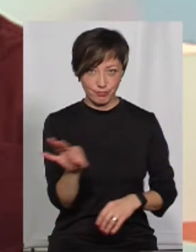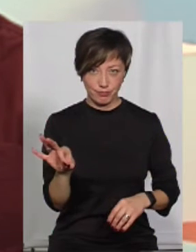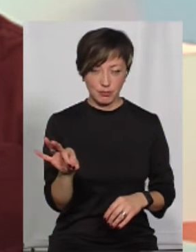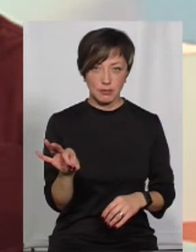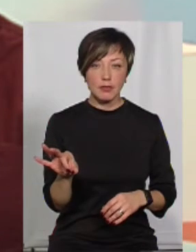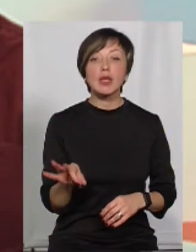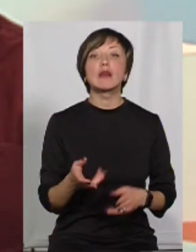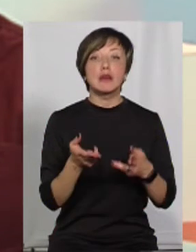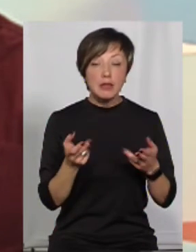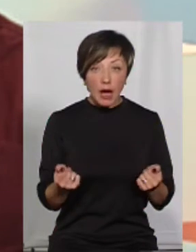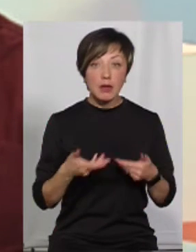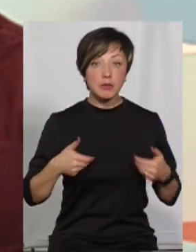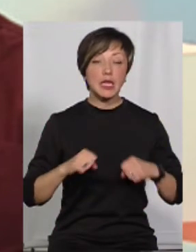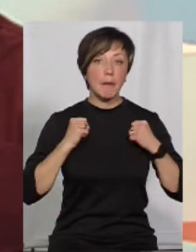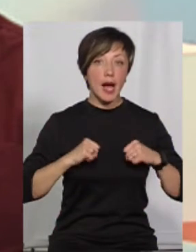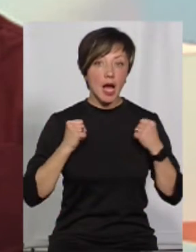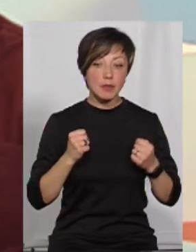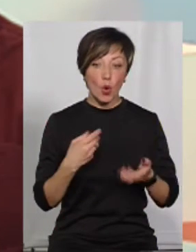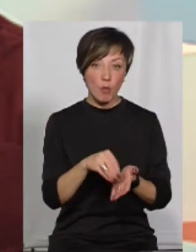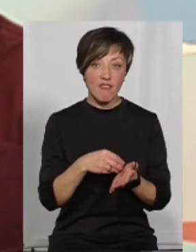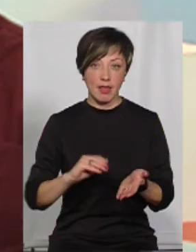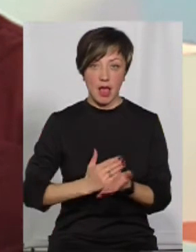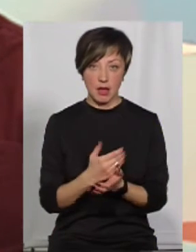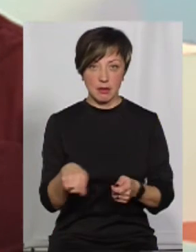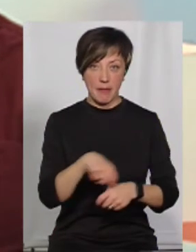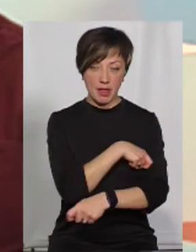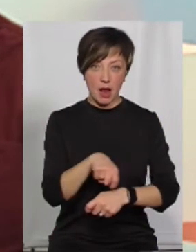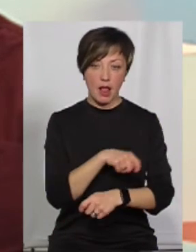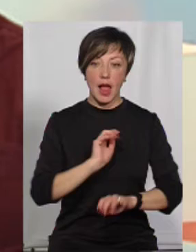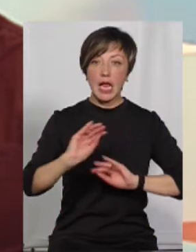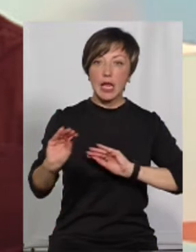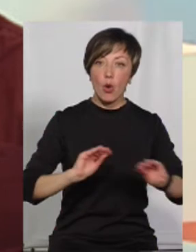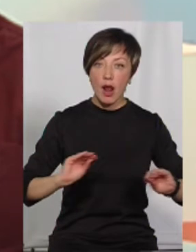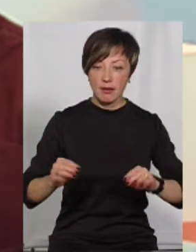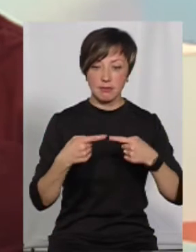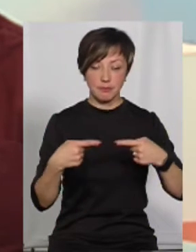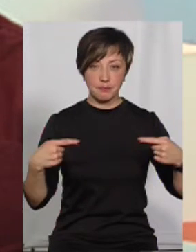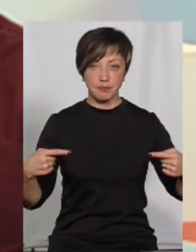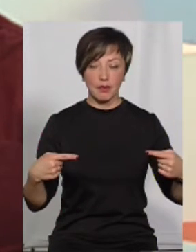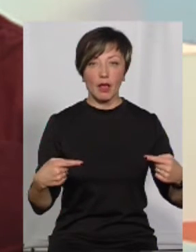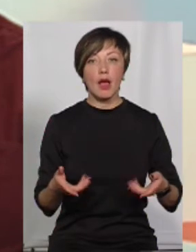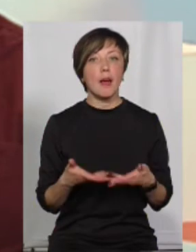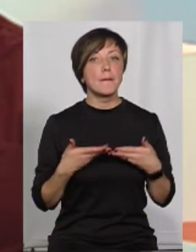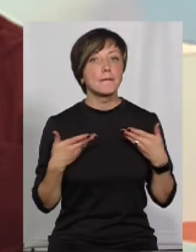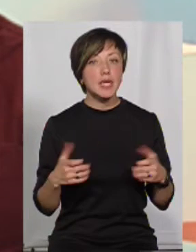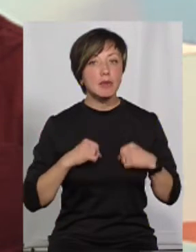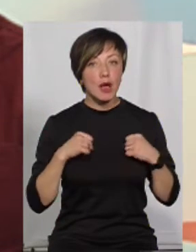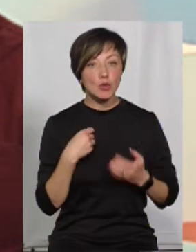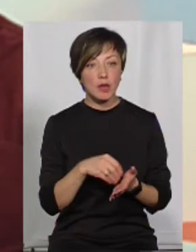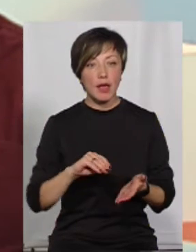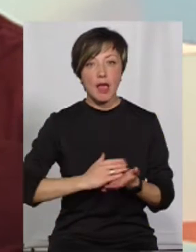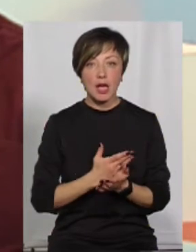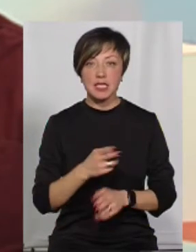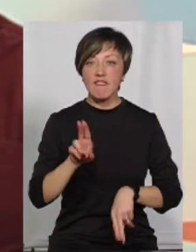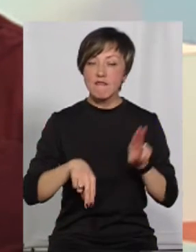І так, ми намагаємося купувати якісний матеріал для декорації, для реквізиту. Ми намагаємося купувати